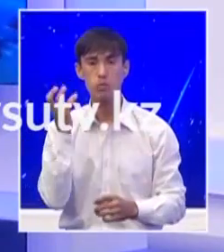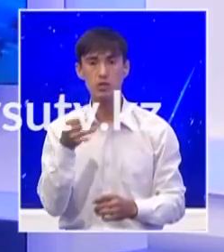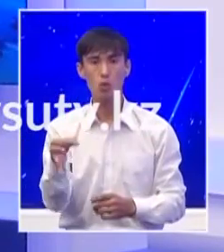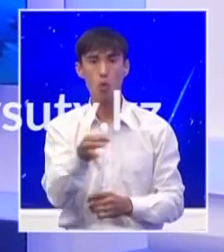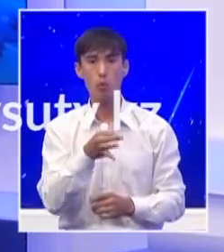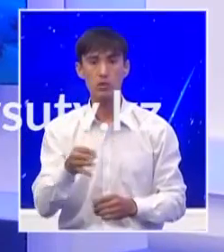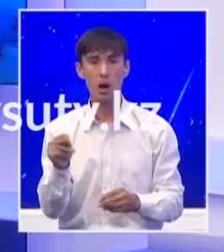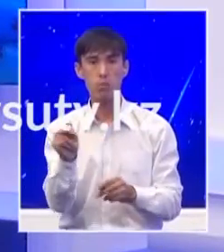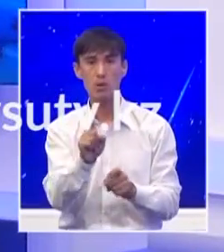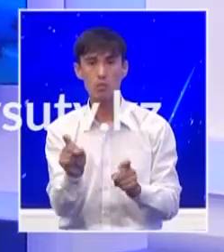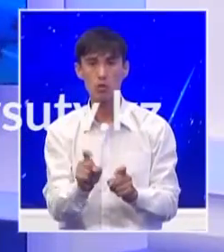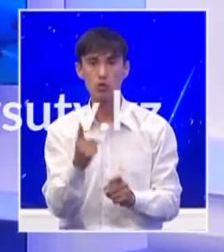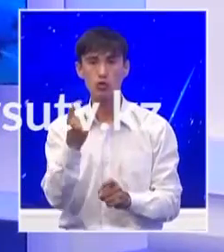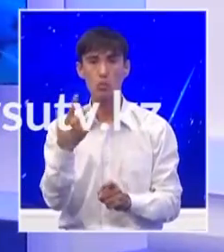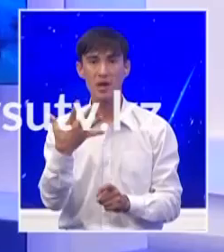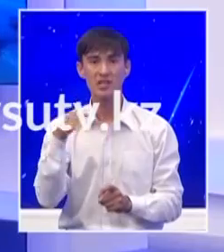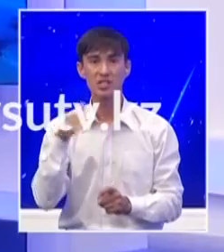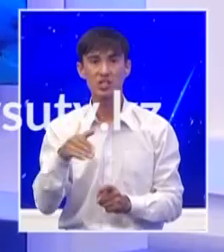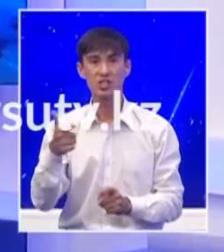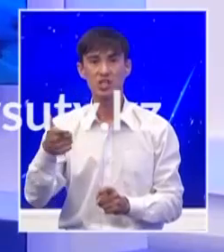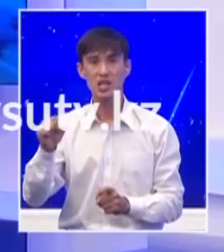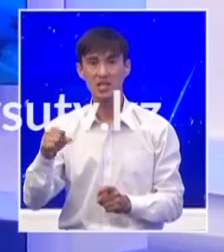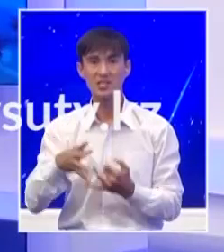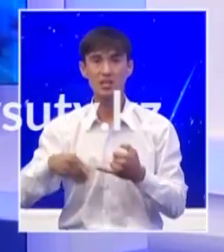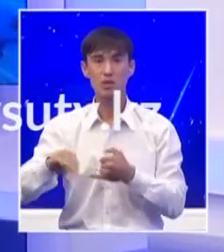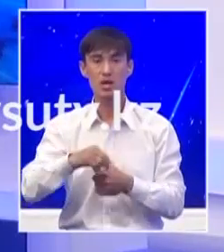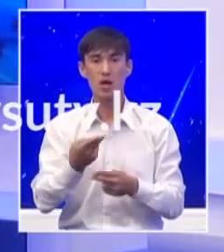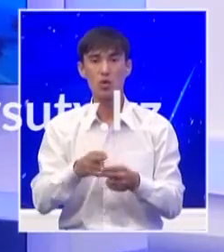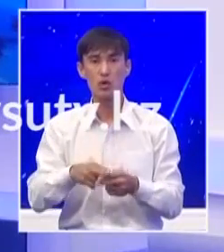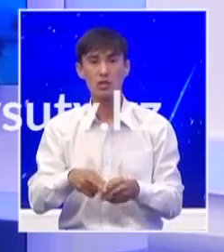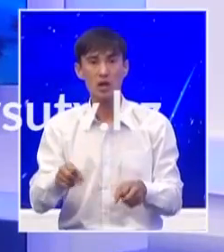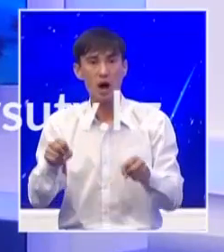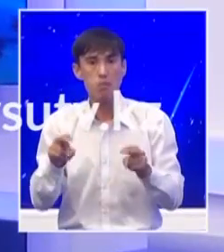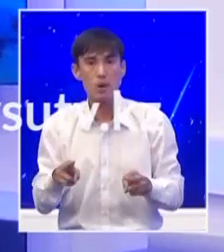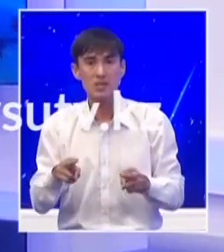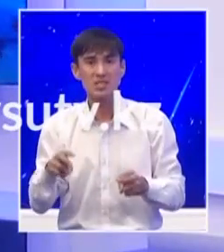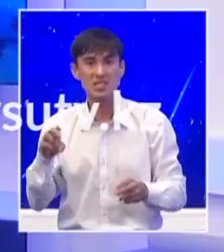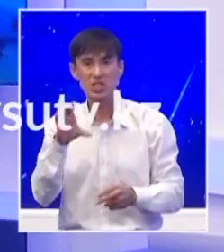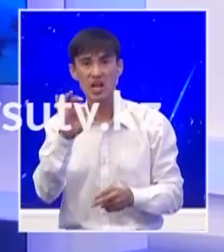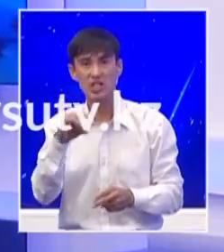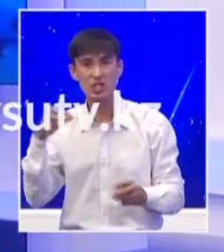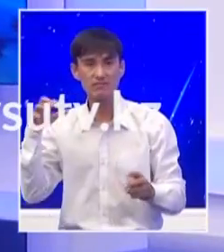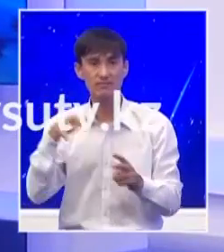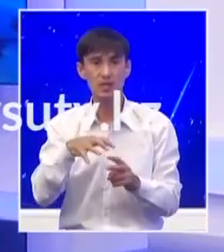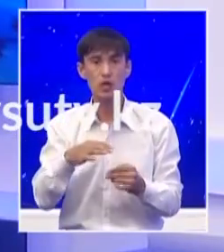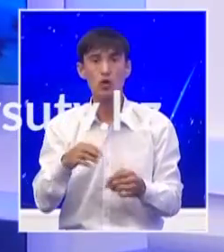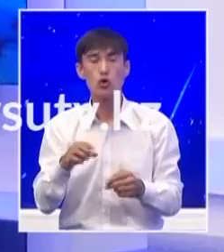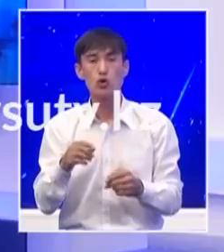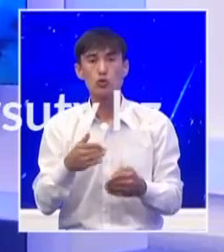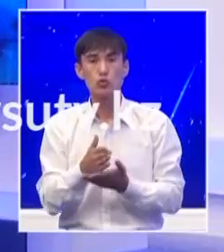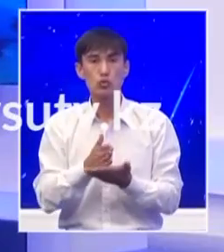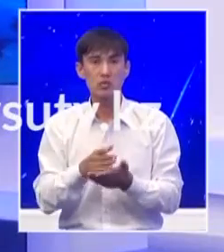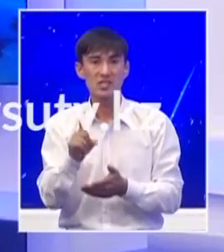области обработали 105 тысяч гектаров земли, которые находятся под угрозой нашествия стадной саранчи. Служба дезинсекции